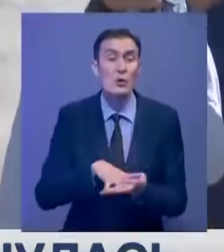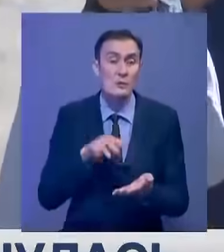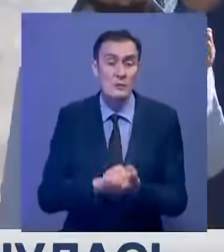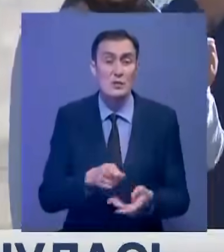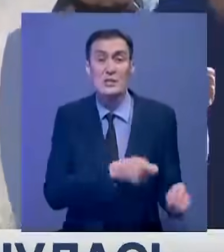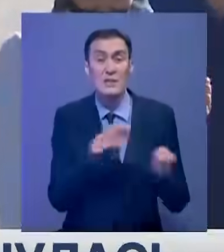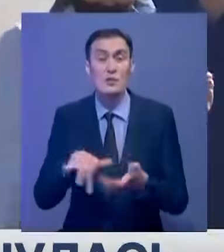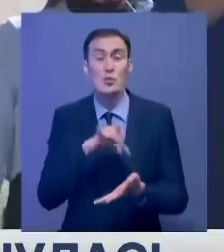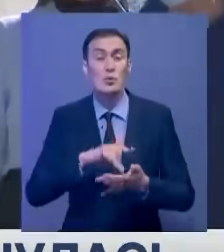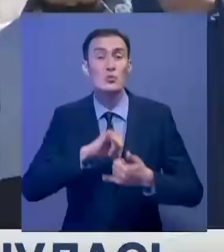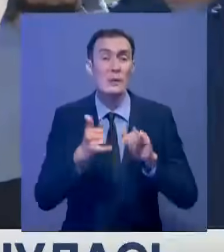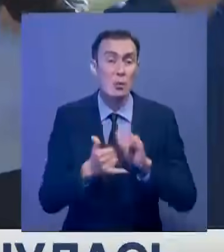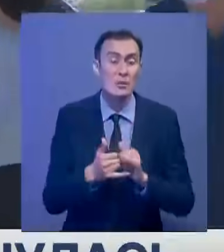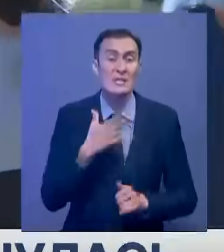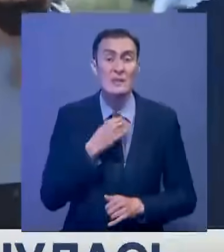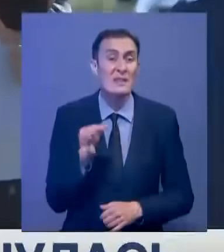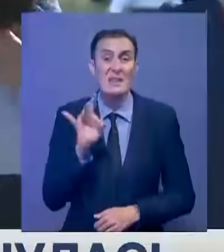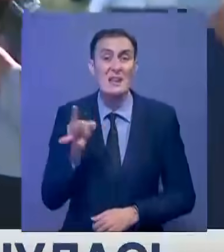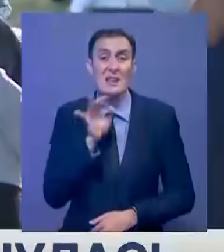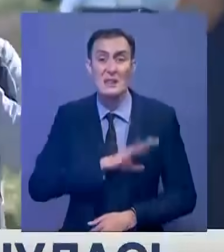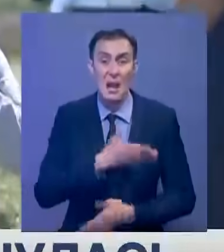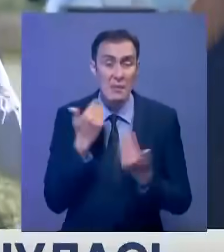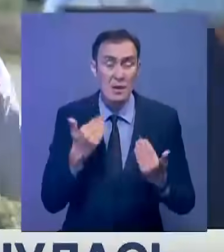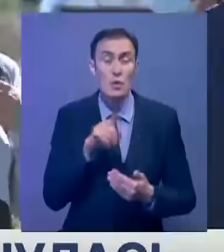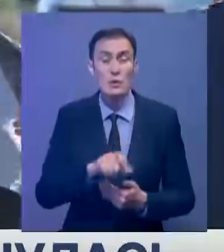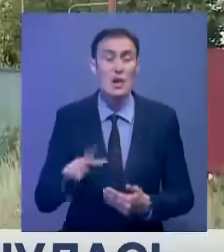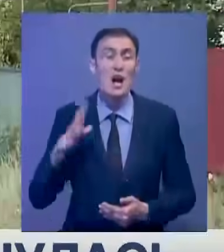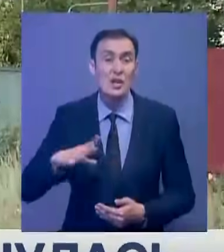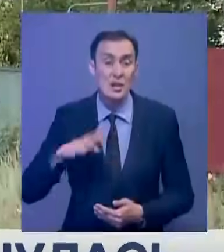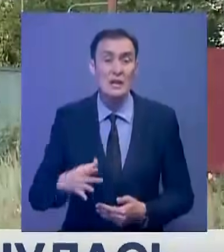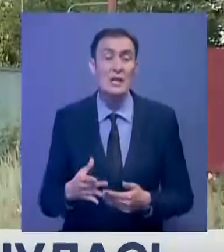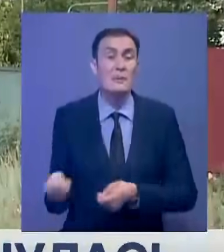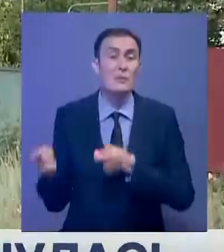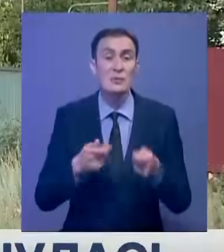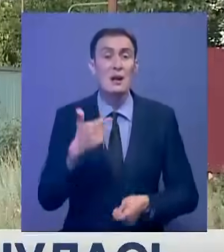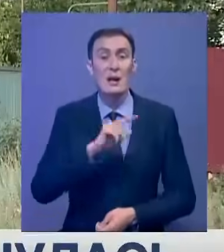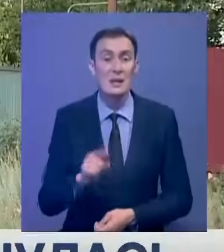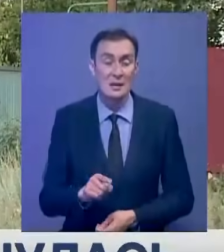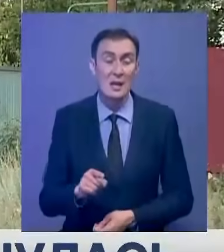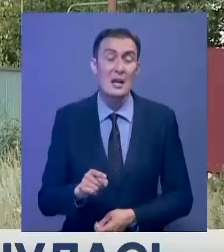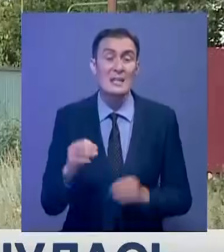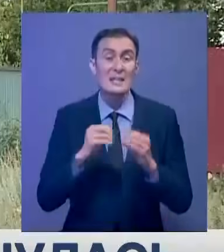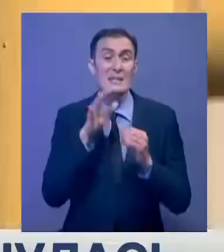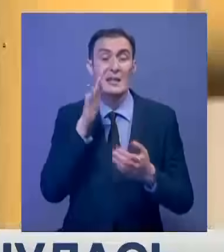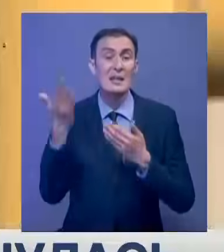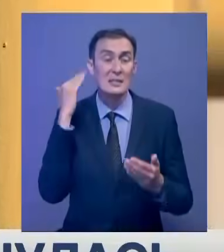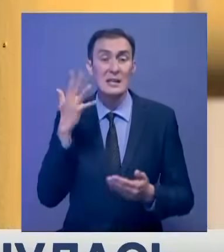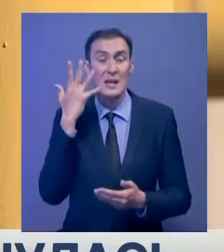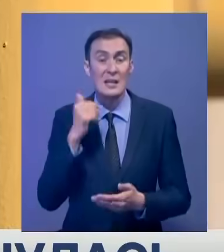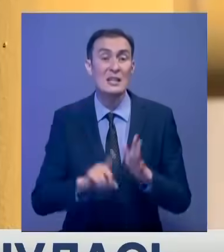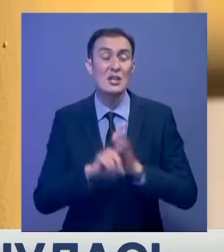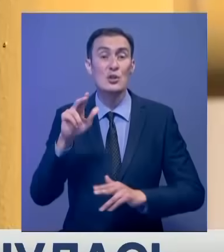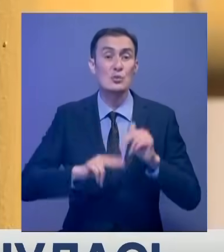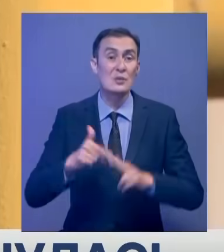из Усть-Каменогорска и Семея нерентабельна. Поэтому местное население с нетерпением ждет появления природного топлива. 10 лет назад, когда в Зайсане